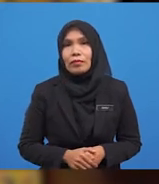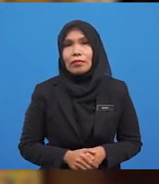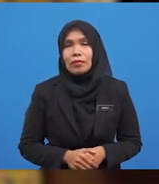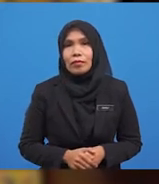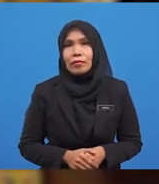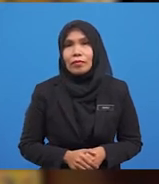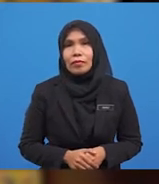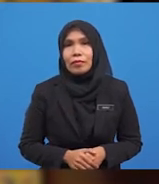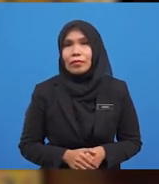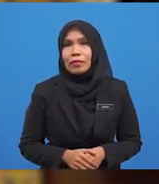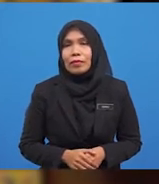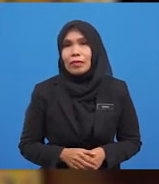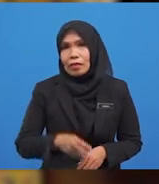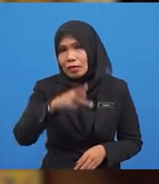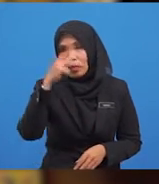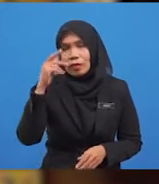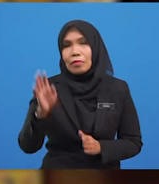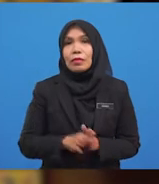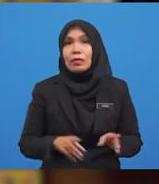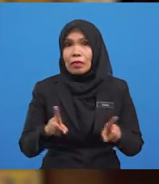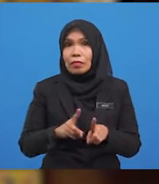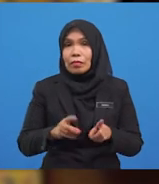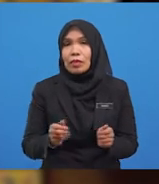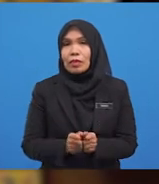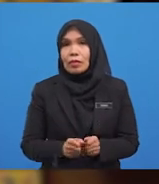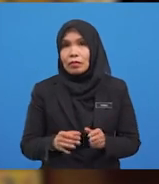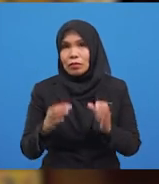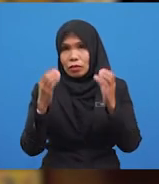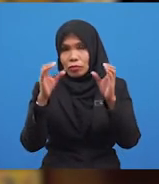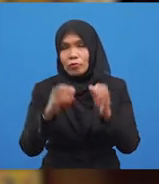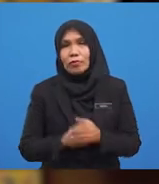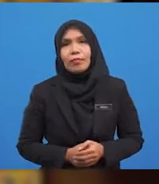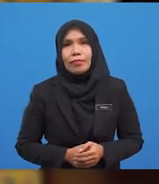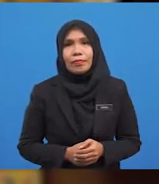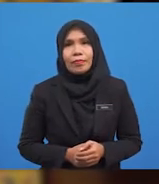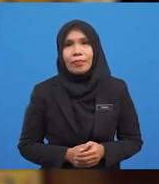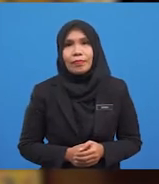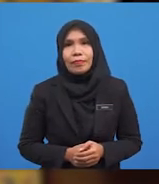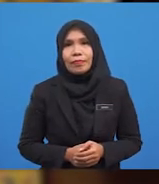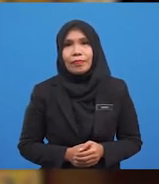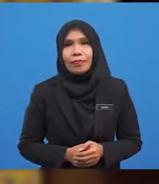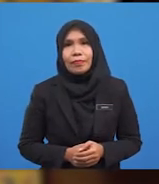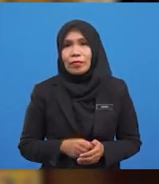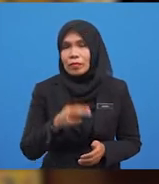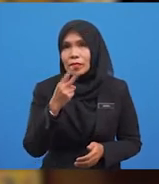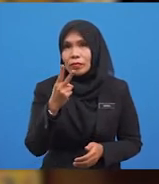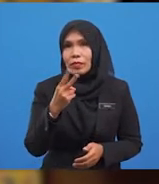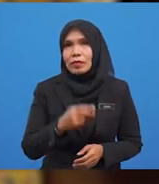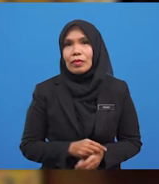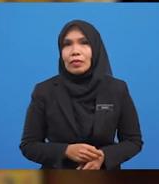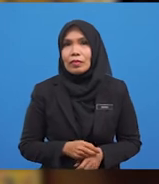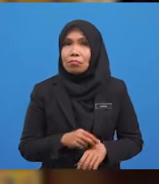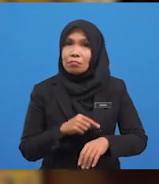cikgu hingga ke hujung sesi pembelajaran. Nampaknya masa begitu